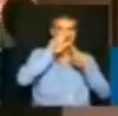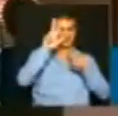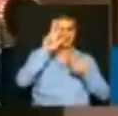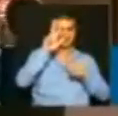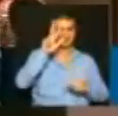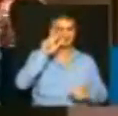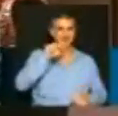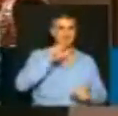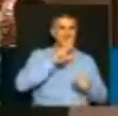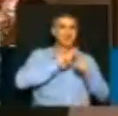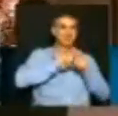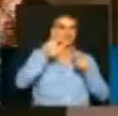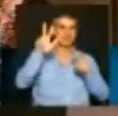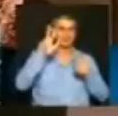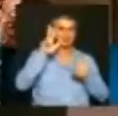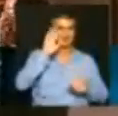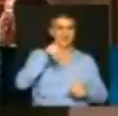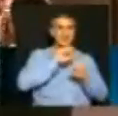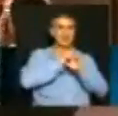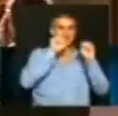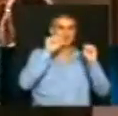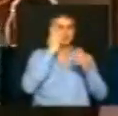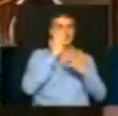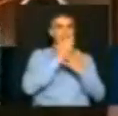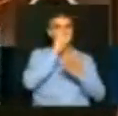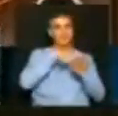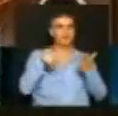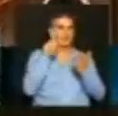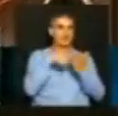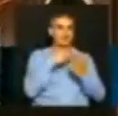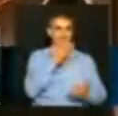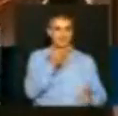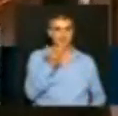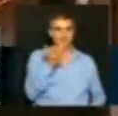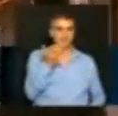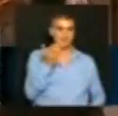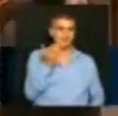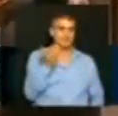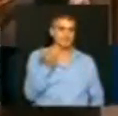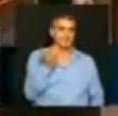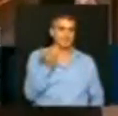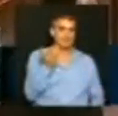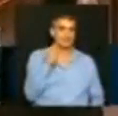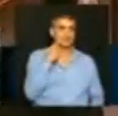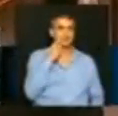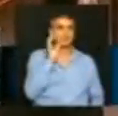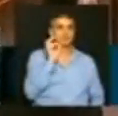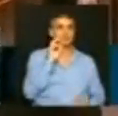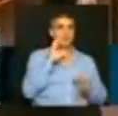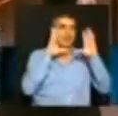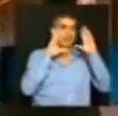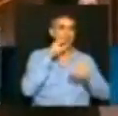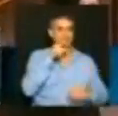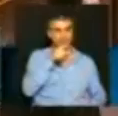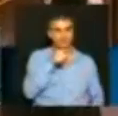שלושה חודשים. שלושה חודשים יש לפיוז הזה להתנטרל. לא. וכדי לכבות